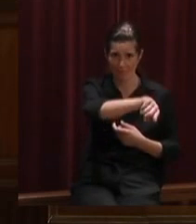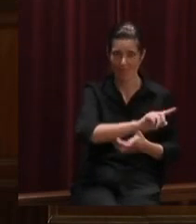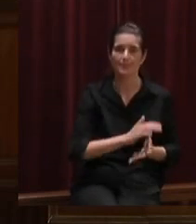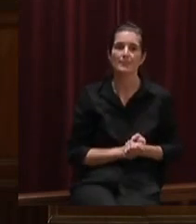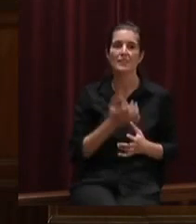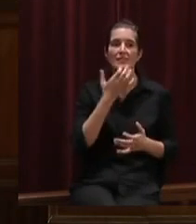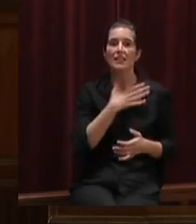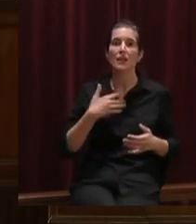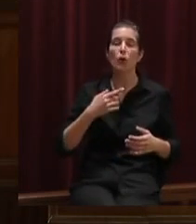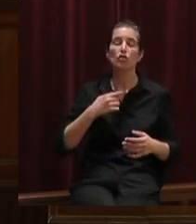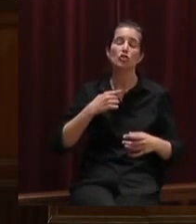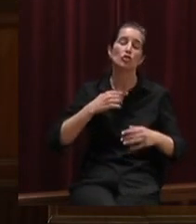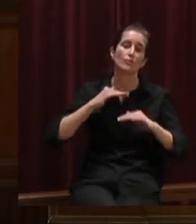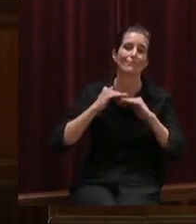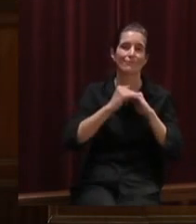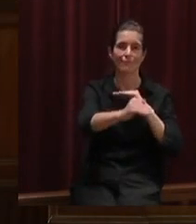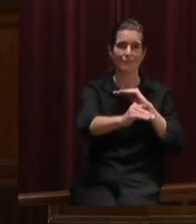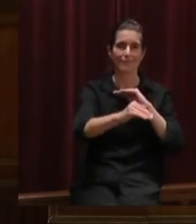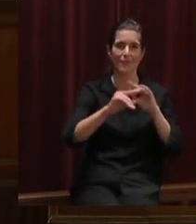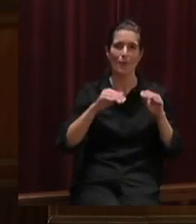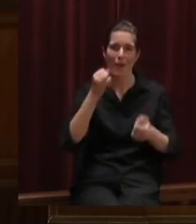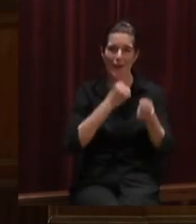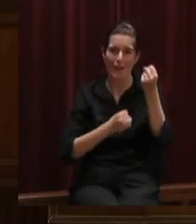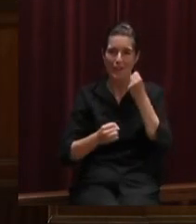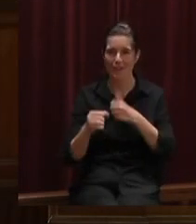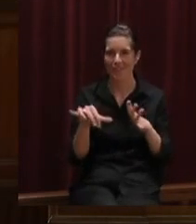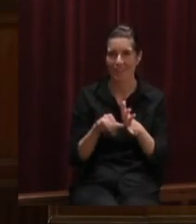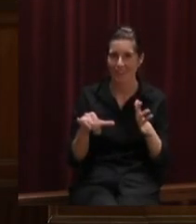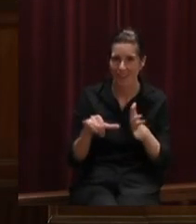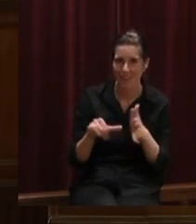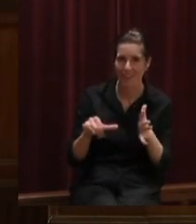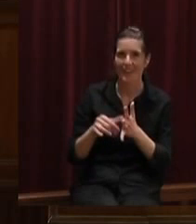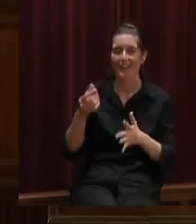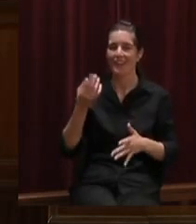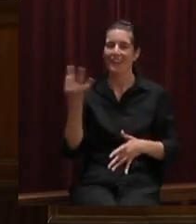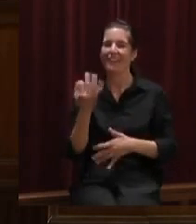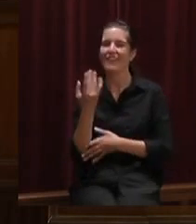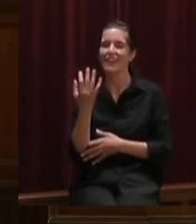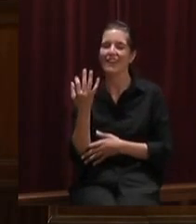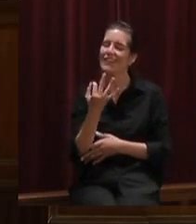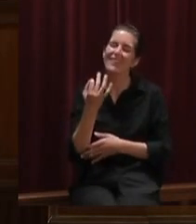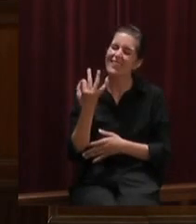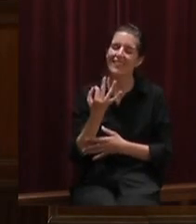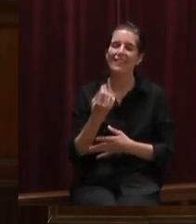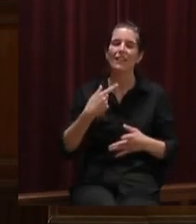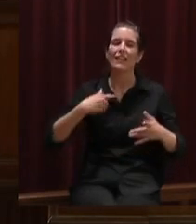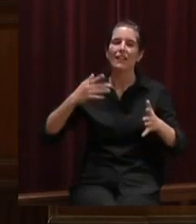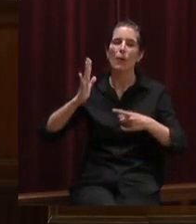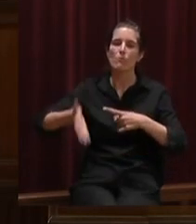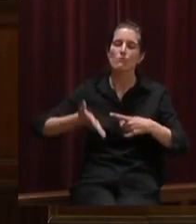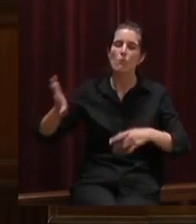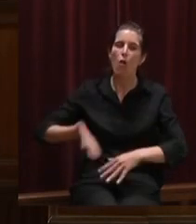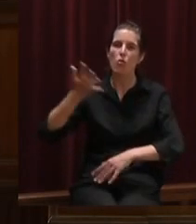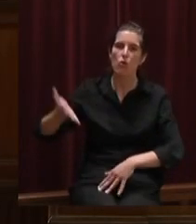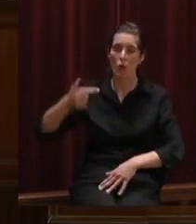apostar per una economia circular i de quilòmetre zero, hem de fomentar la producció local. Ho farem canalitzant ajudes, clar,